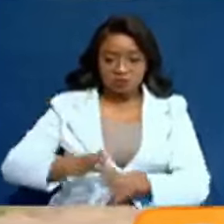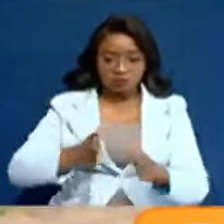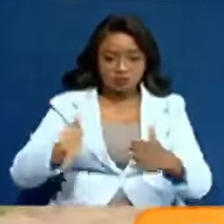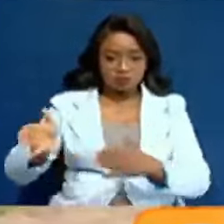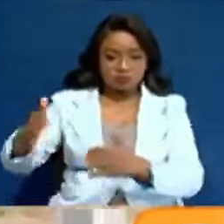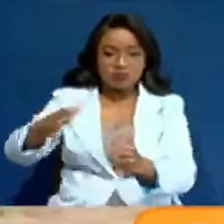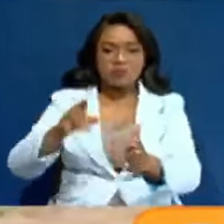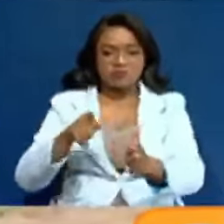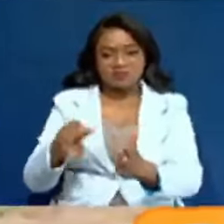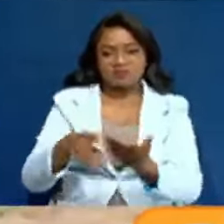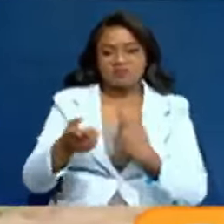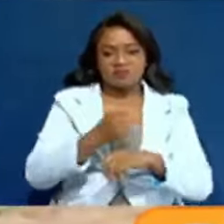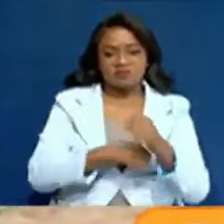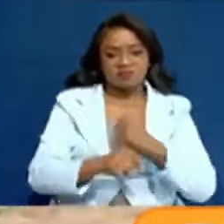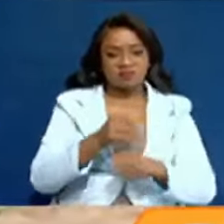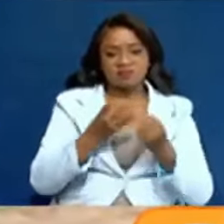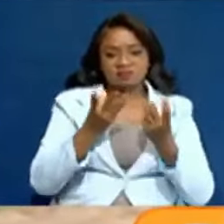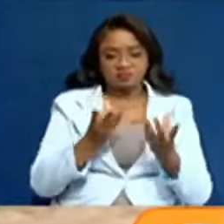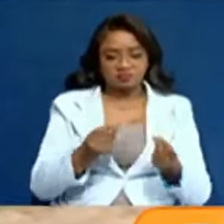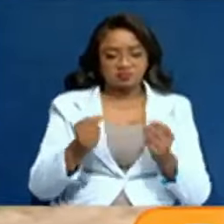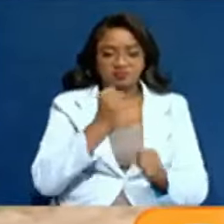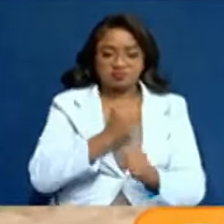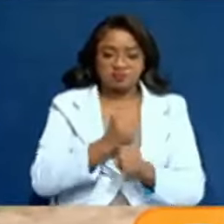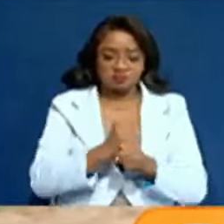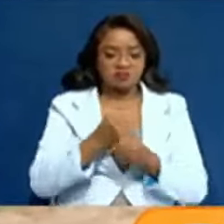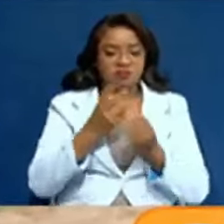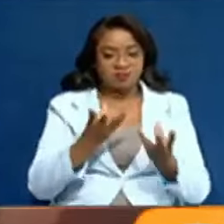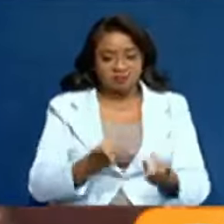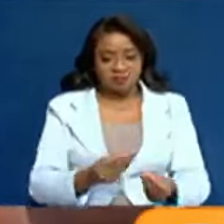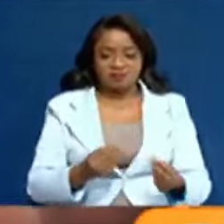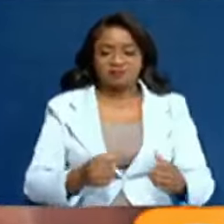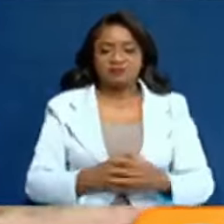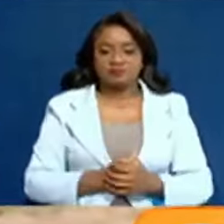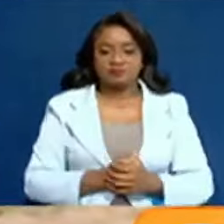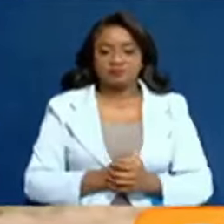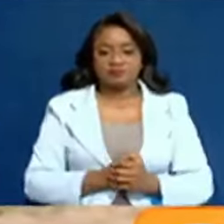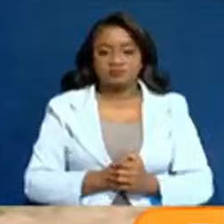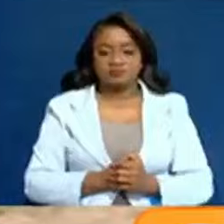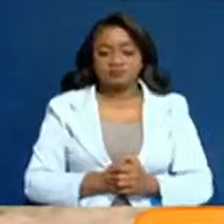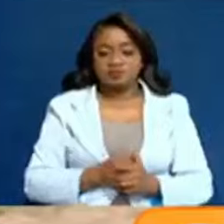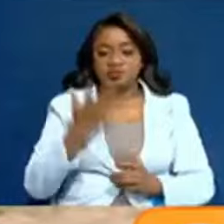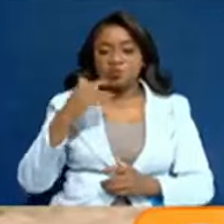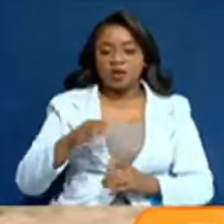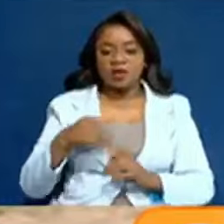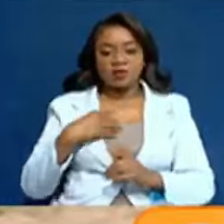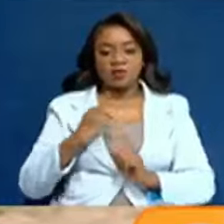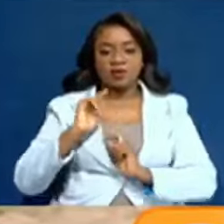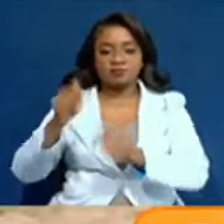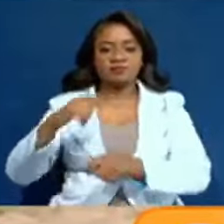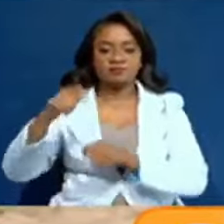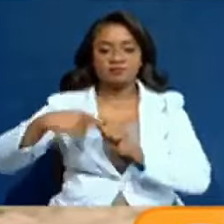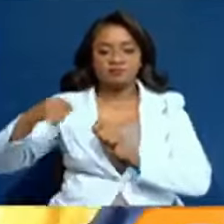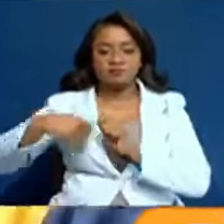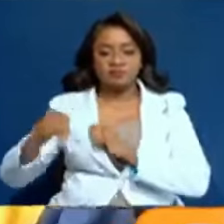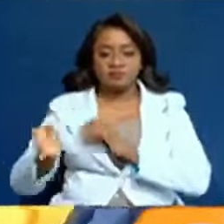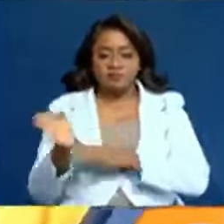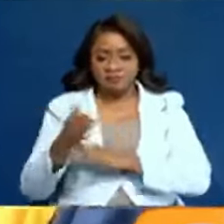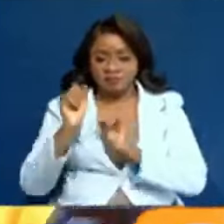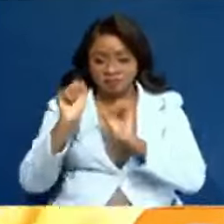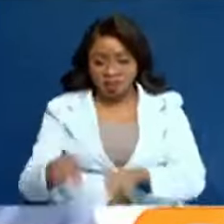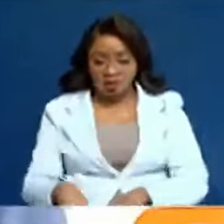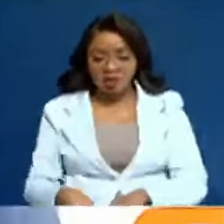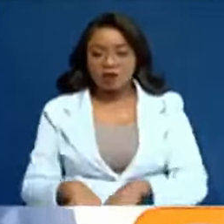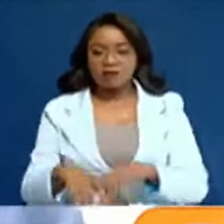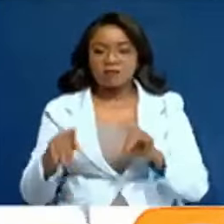hapo. Tulikuwa tunavua samaki huko. Na mashamba pia tulikuwa nayo huko. Tulikuwa tunalema.